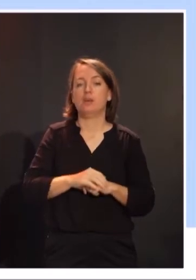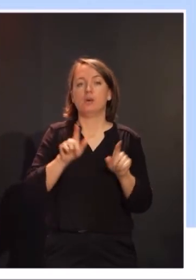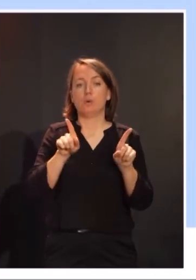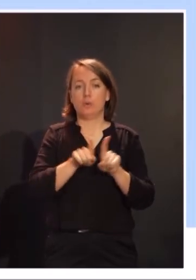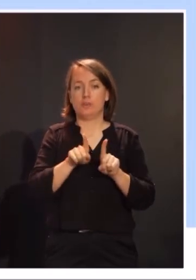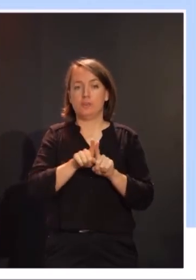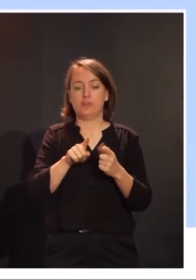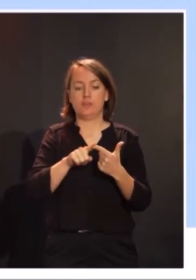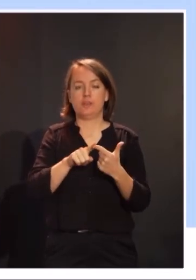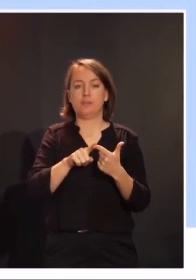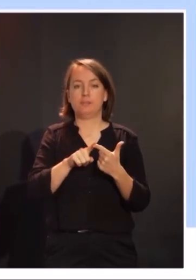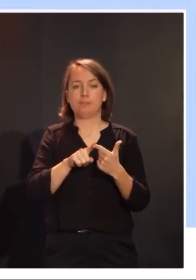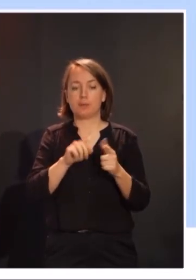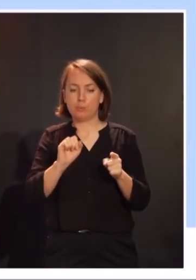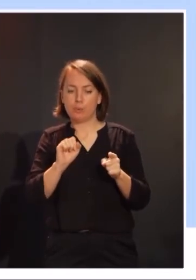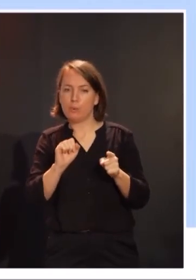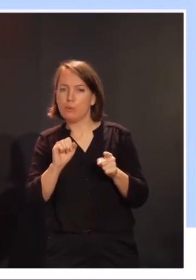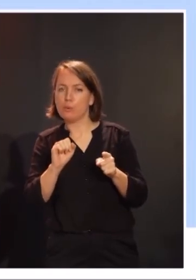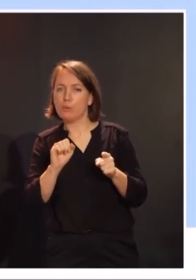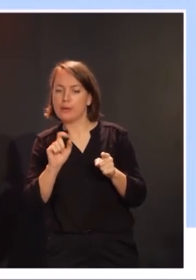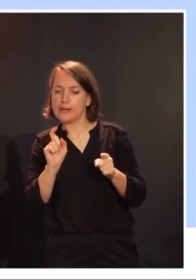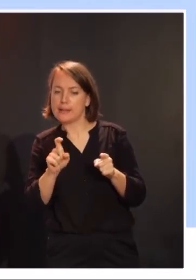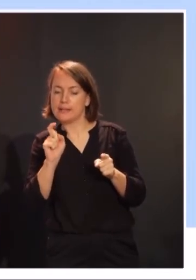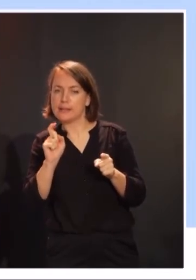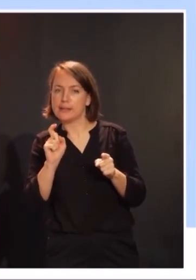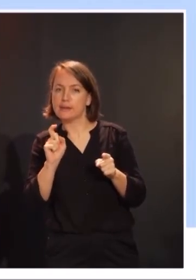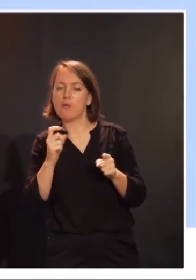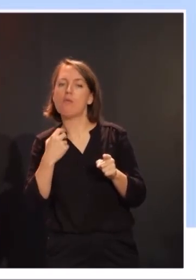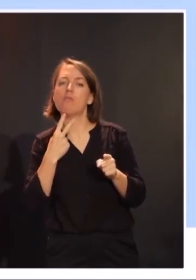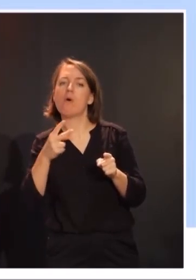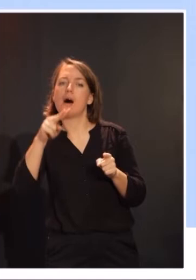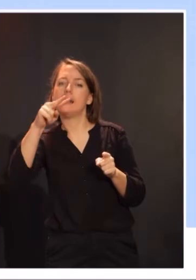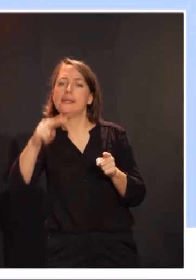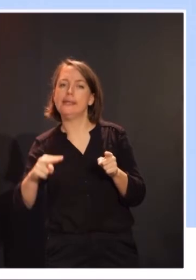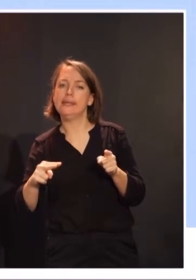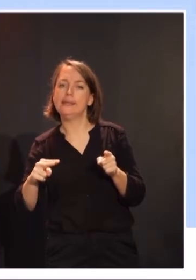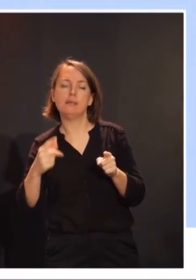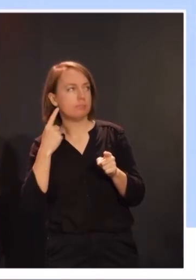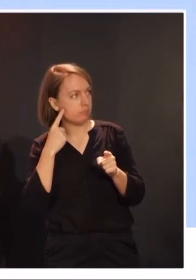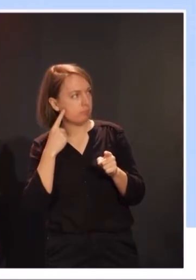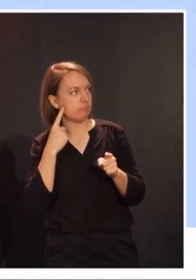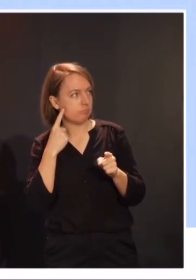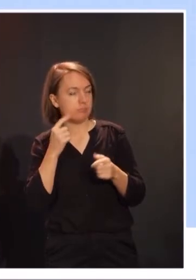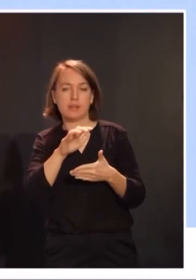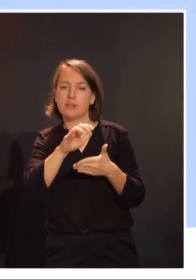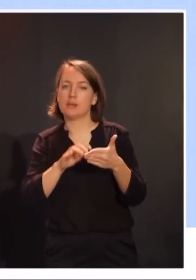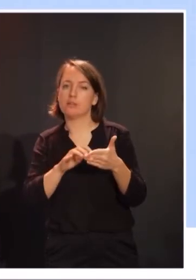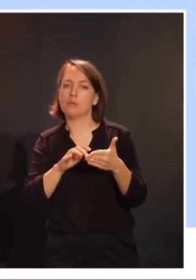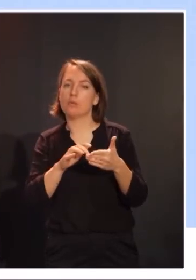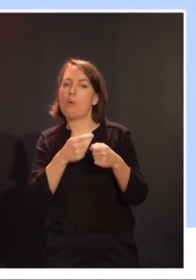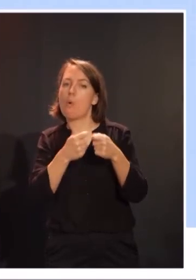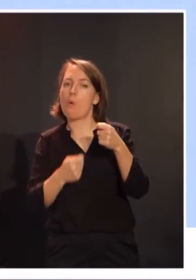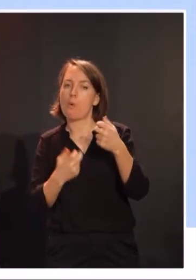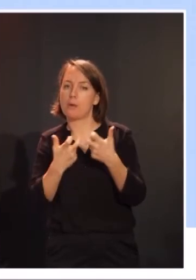pour pouvoir écouter des textes longs, des consignes, et pouvoir accéder en fait à la compréhension.